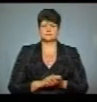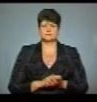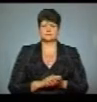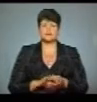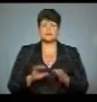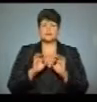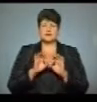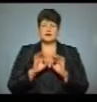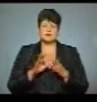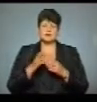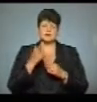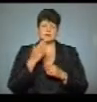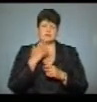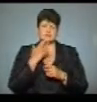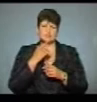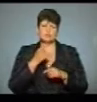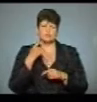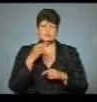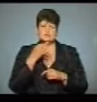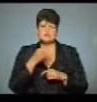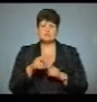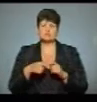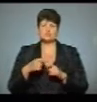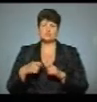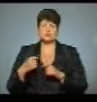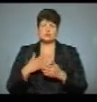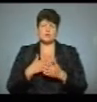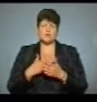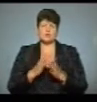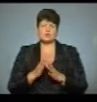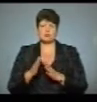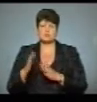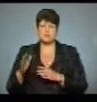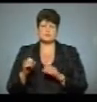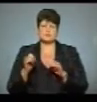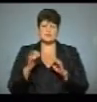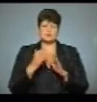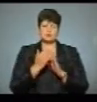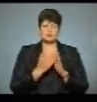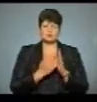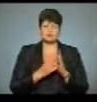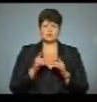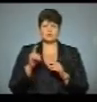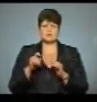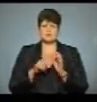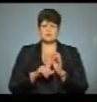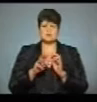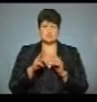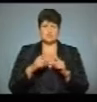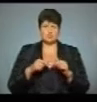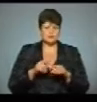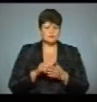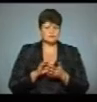Речник Нацполіції області Сергій Крета повідомив, що порушень громадського порядку під час здачі протоколів в окрузі номер 163